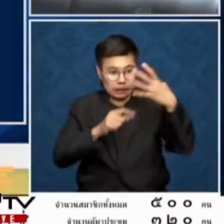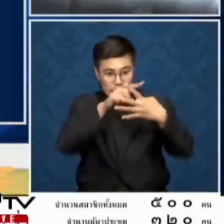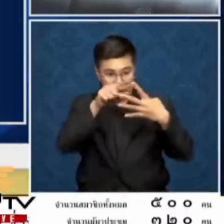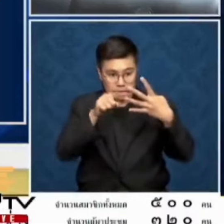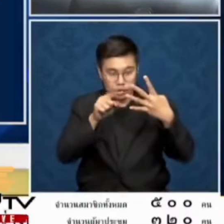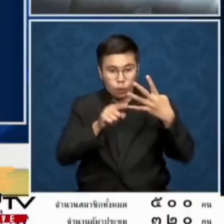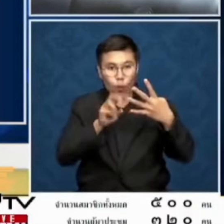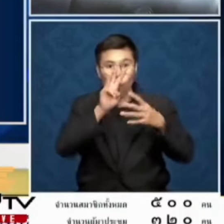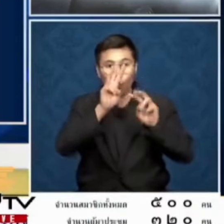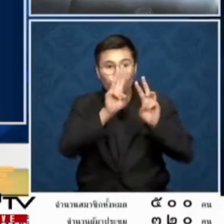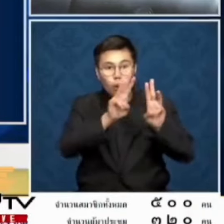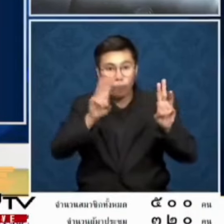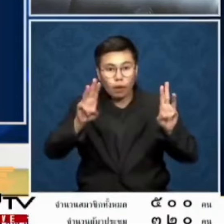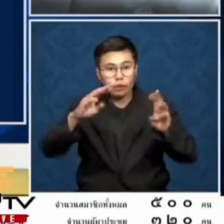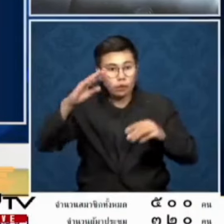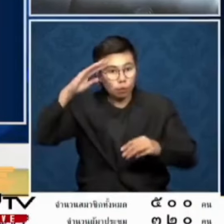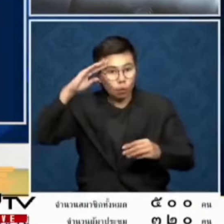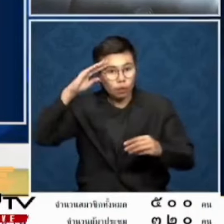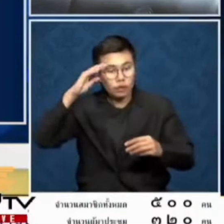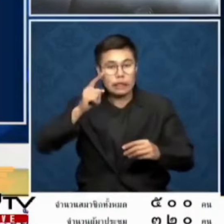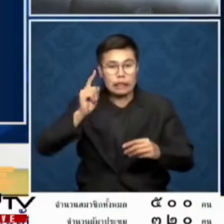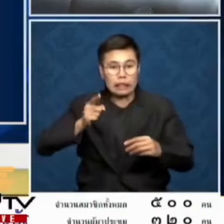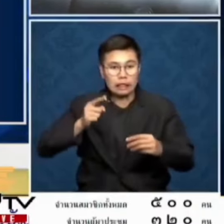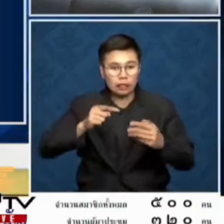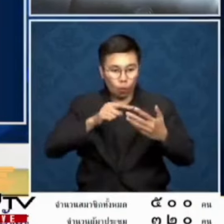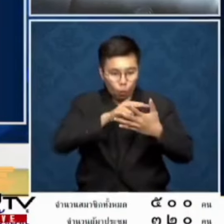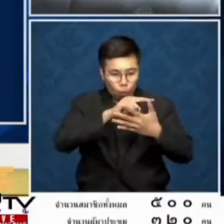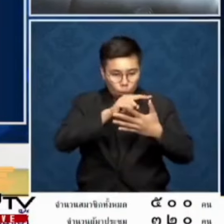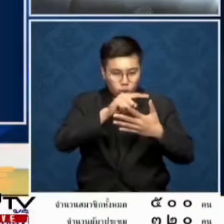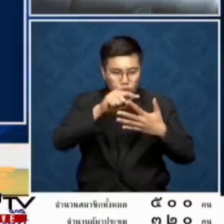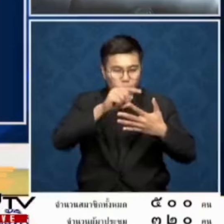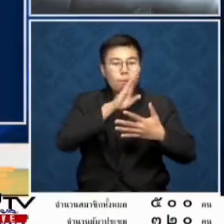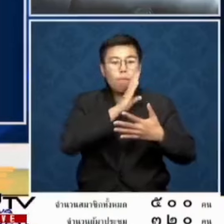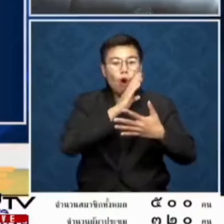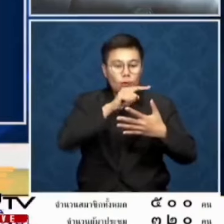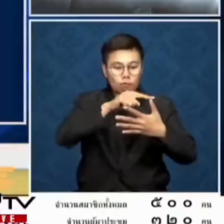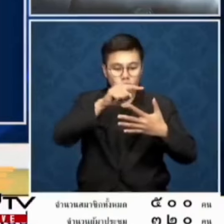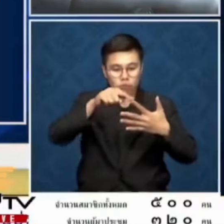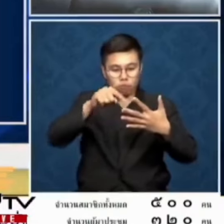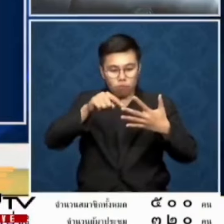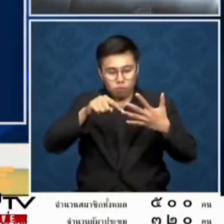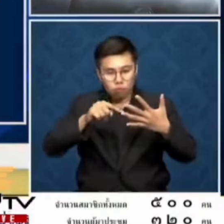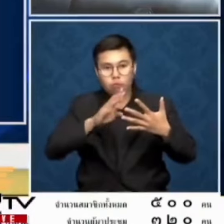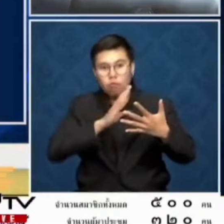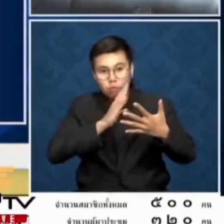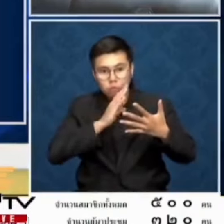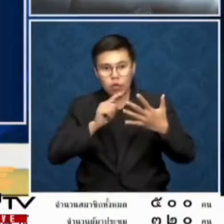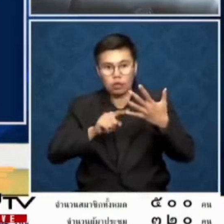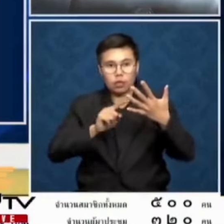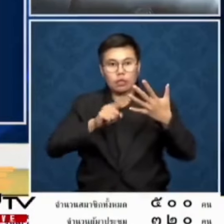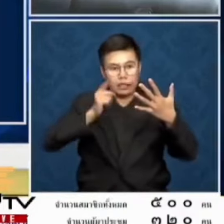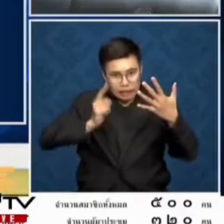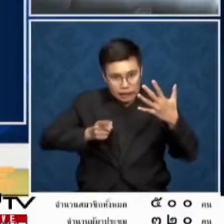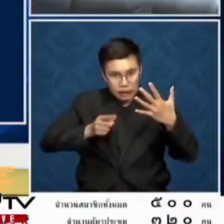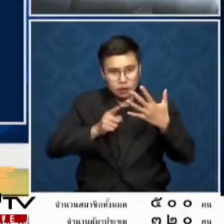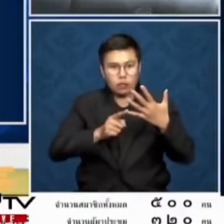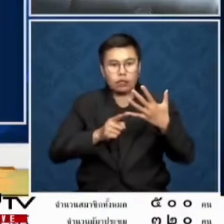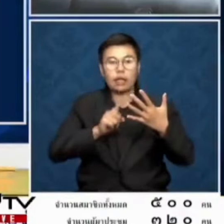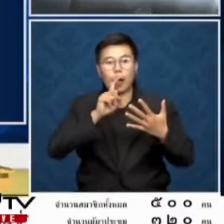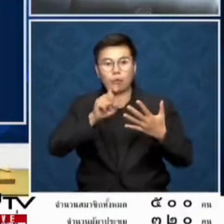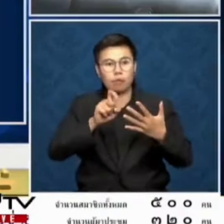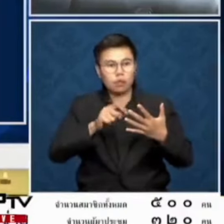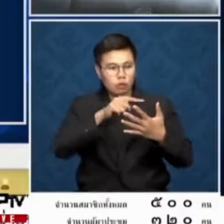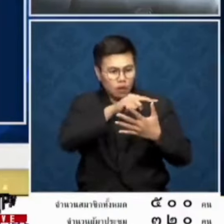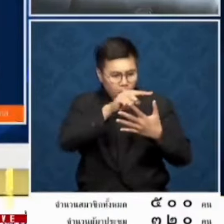จริงที่เป็นเว็บไซต์ของตำรวจเนี่ยเป็นเว็บไซต์ที่5นะคะเพราะฉะนั้นเราจำนวนมากที่ทักมาถามว่าสรุปอันนี้ตำรวจจริงไหมคะอันนี้ตำรวจจริงไหมคะซึ่งเราก็ตอบไ